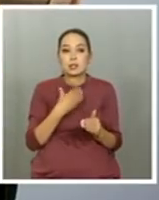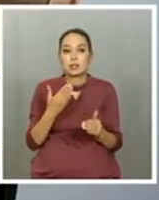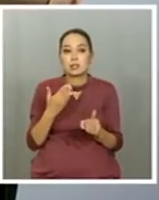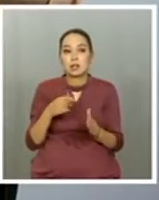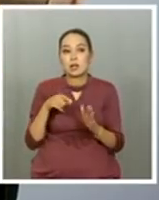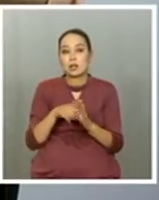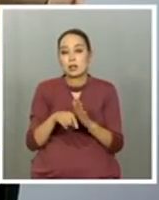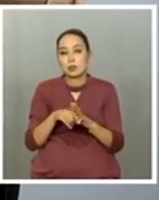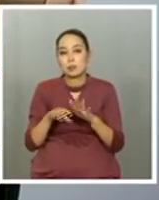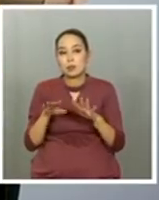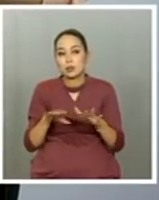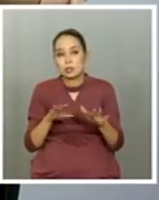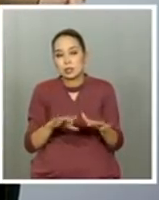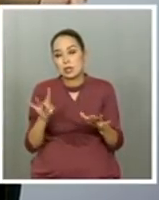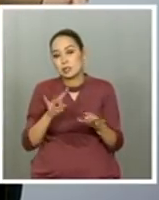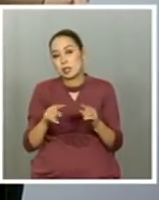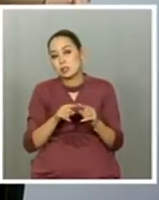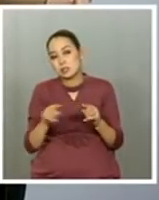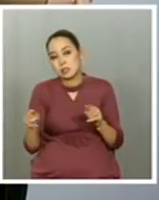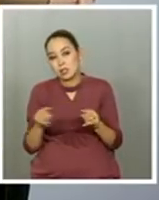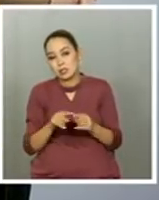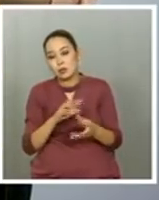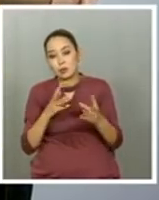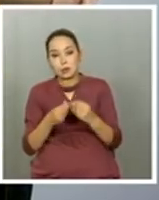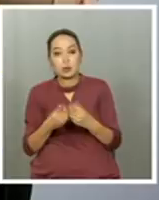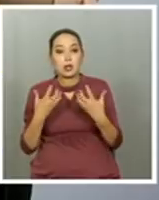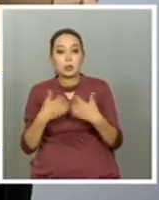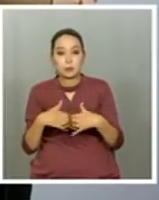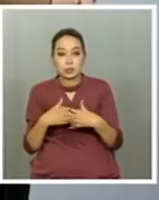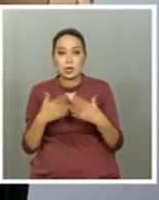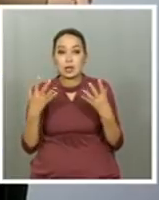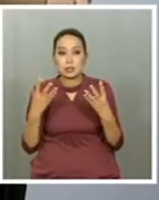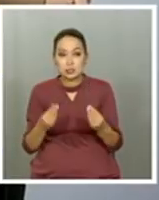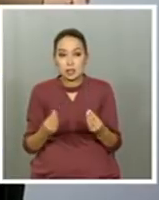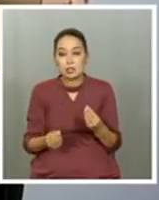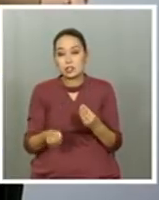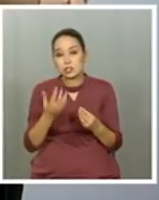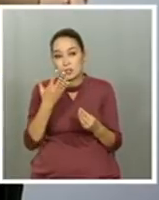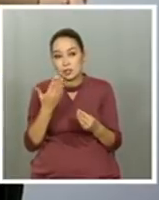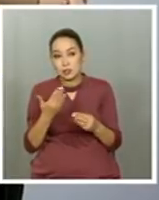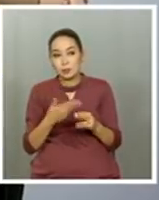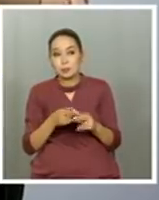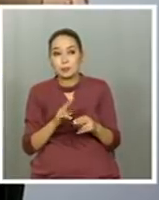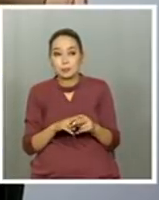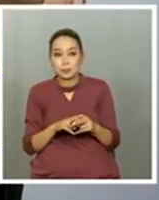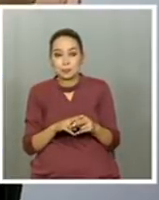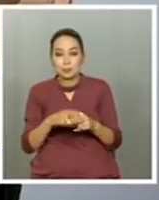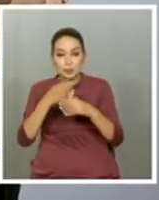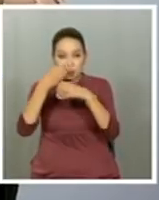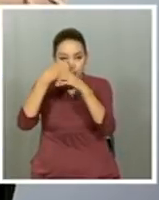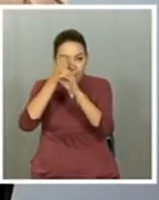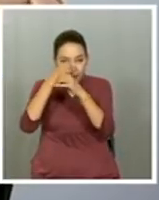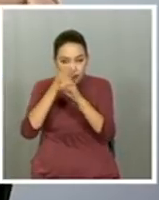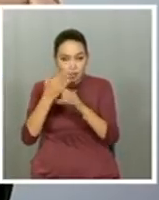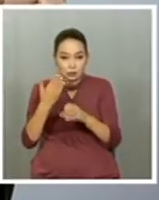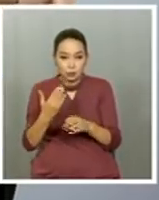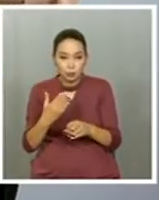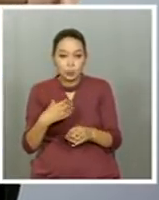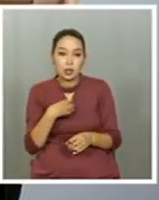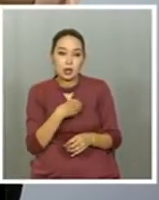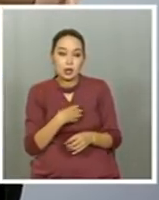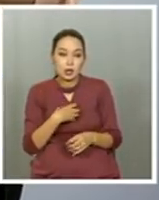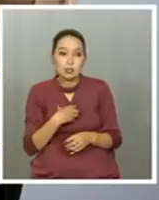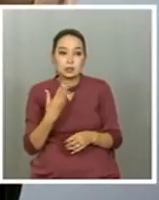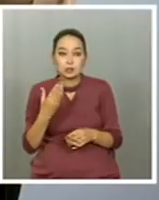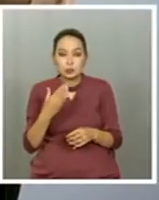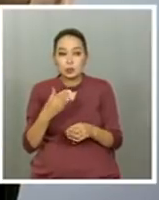органеллалардың сызықтық өлшемін өлшеген кезде жарықтың маңызы өте зор. Микроскоптың негізгі осы